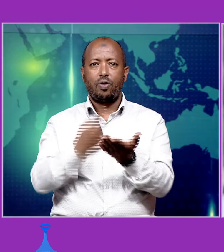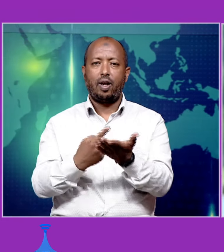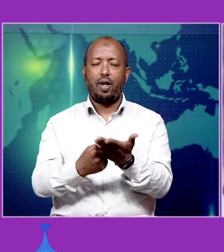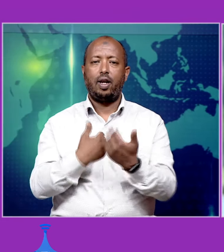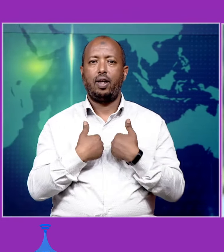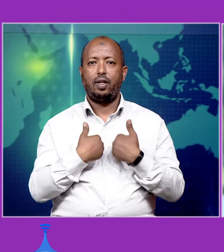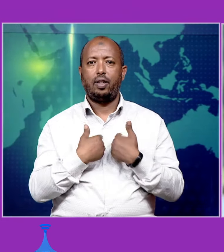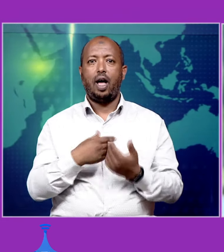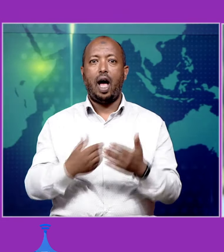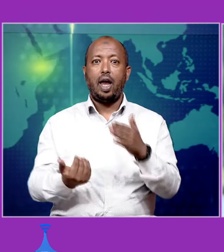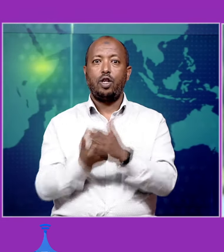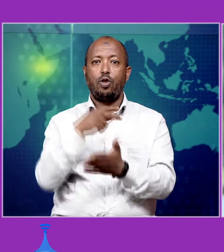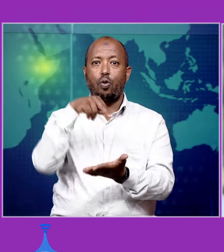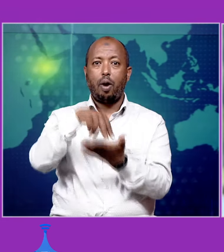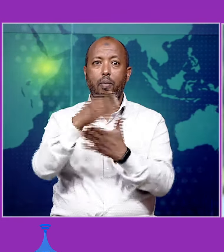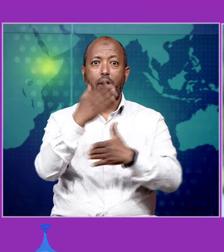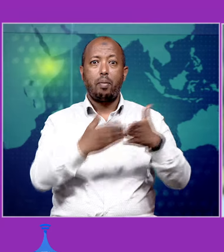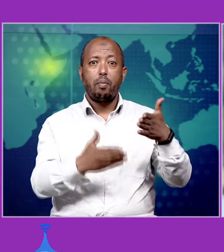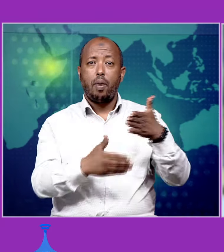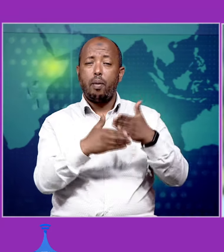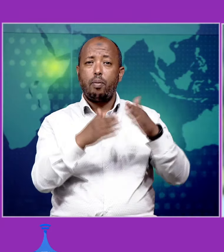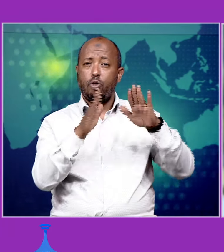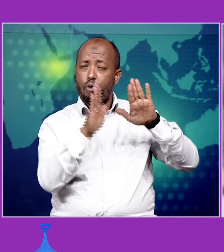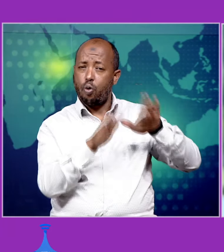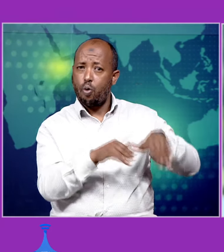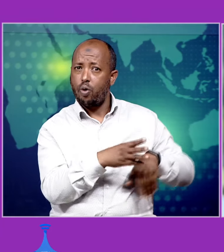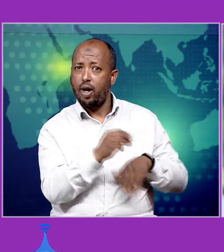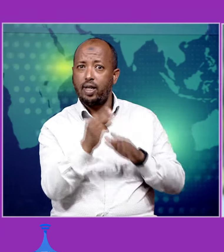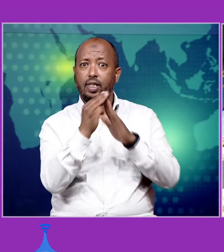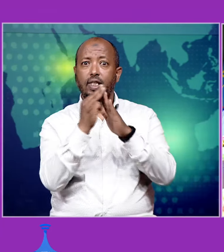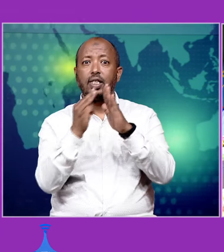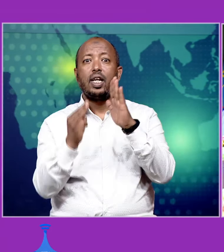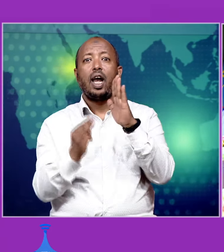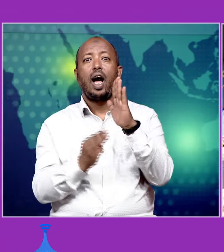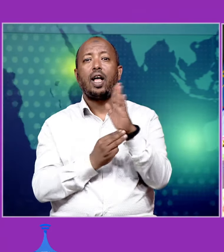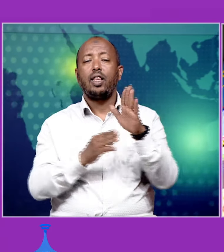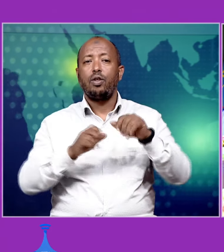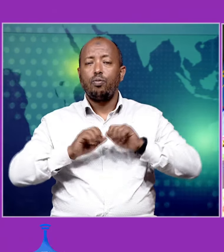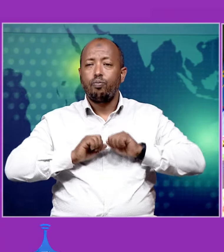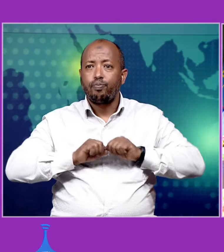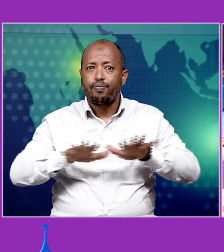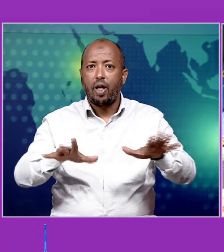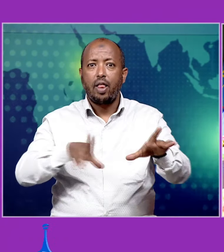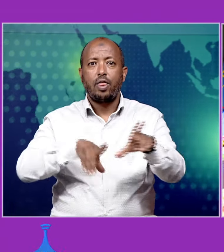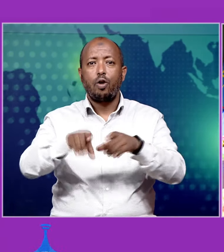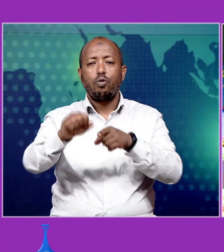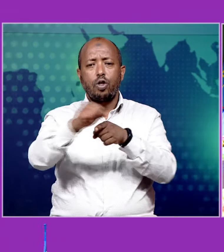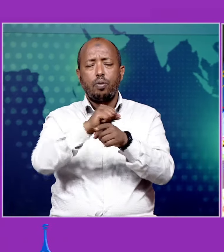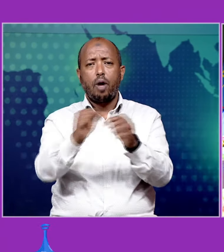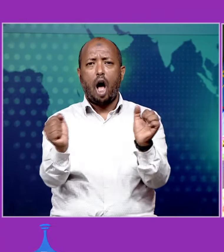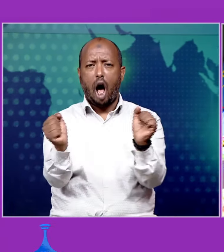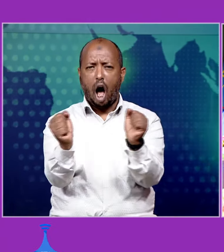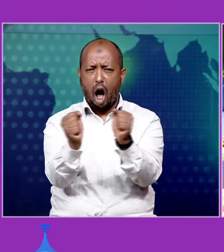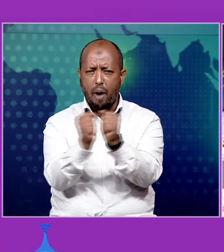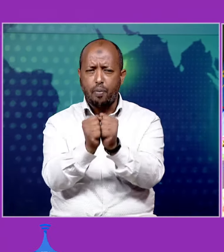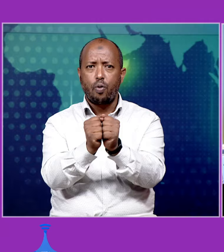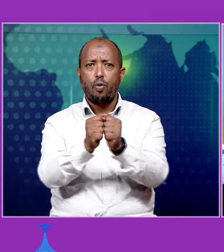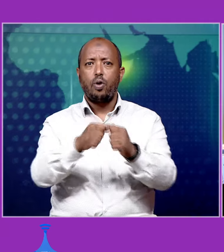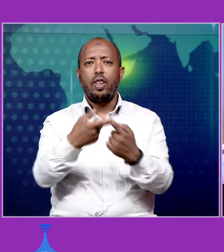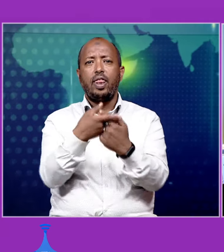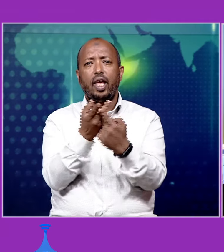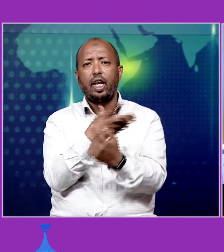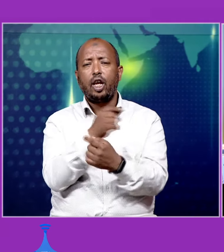كما جنبات جمرو تاقوامو سرعات زرقتو كسلطنا سرعاتو قارم سالي تكنيكنا